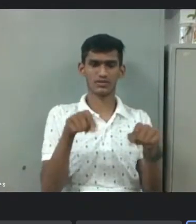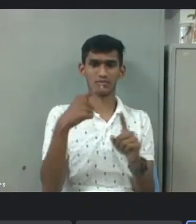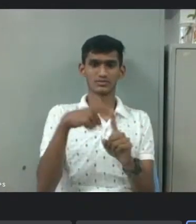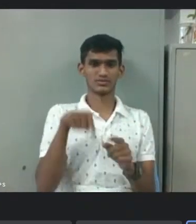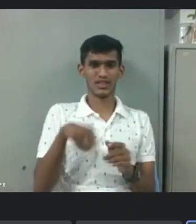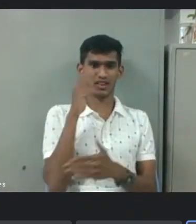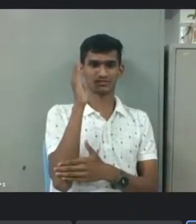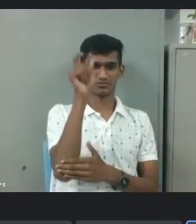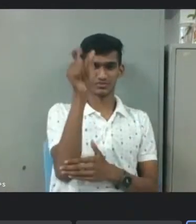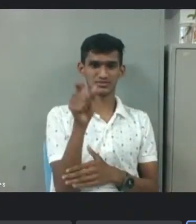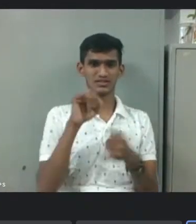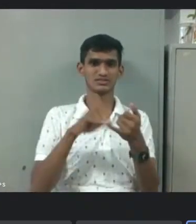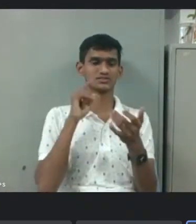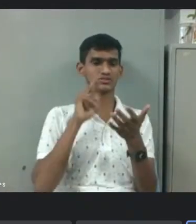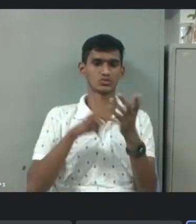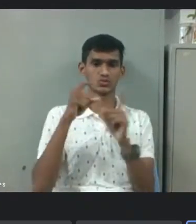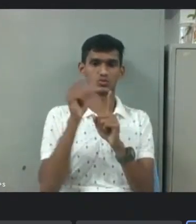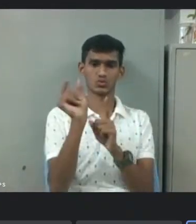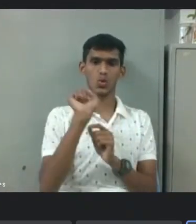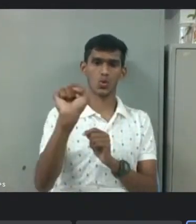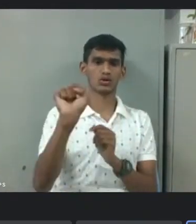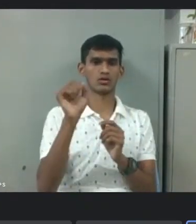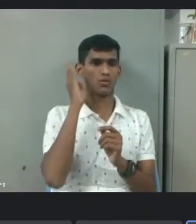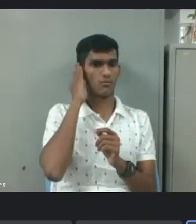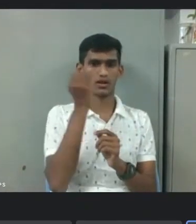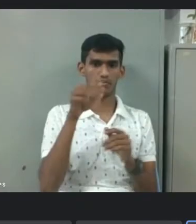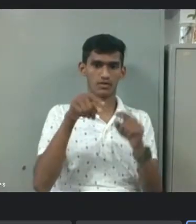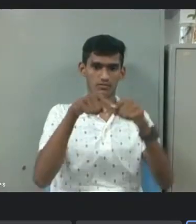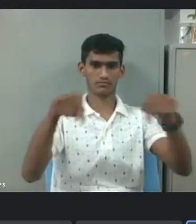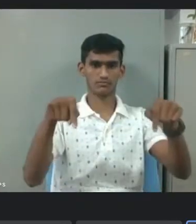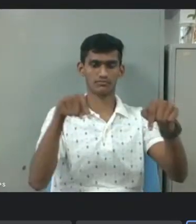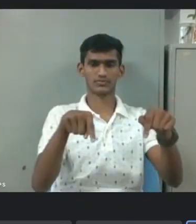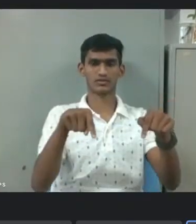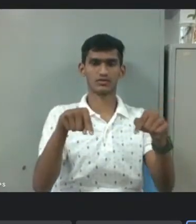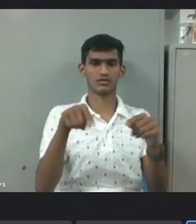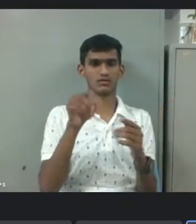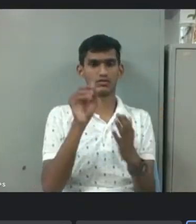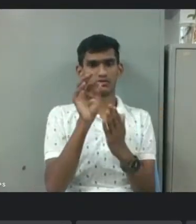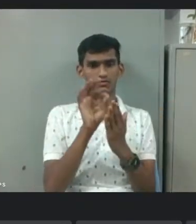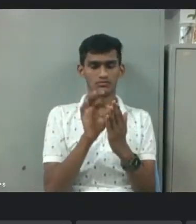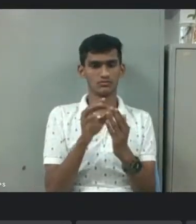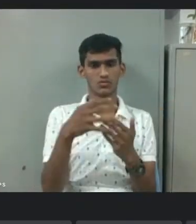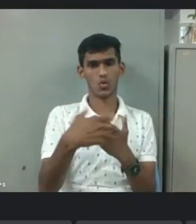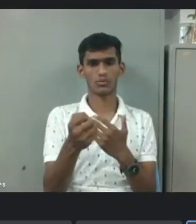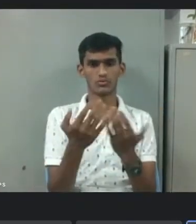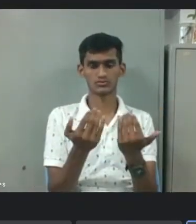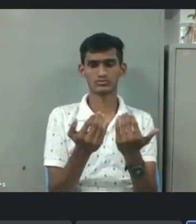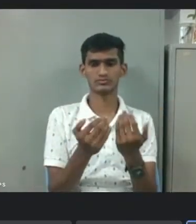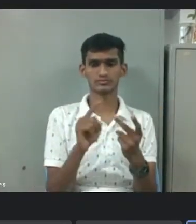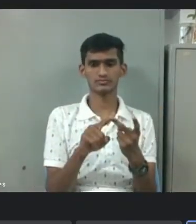ടീമിന്റെയും കോണ്ടാക്ട് നമ്പർ സ്ക്രീനിൽ വരുന്നുണ്ട്, അത് നോട്ട് ചെയ്യാം. പിന്നെ